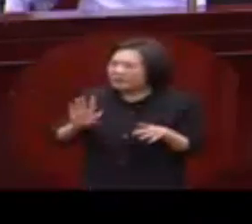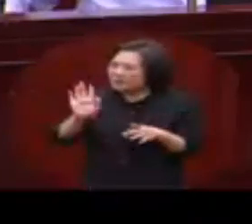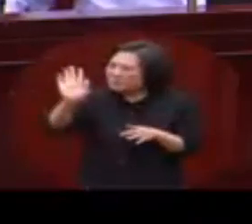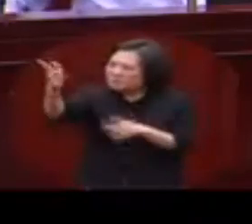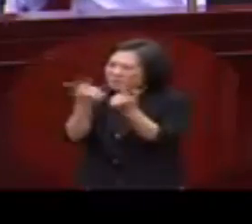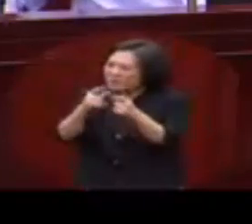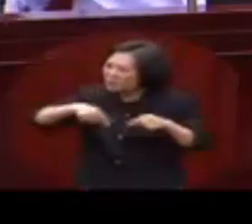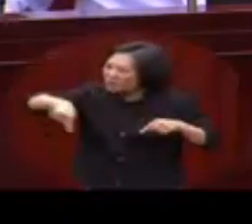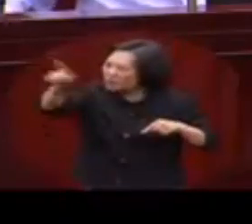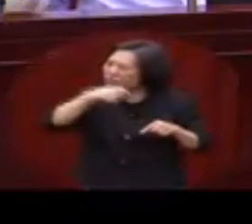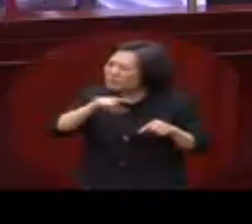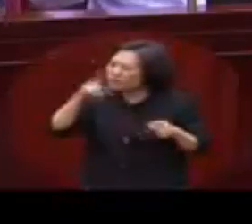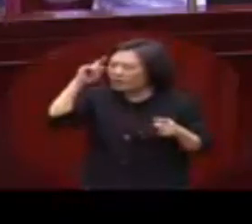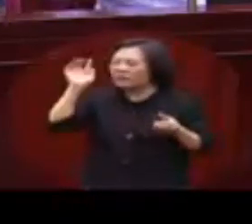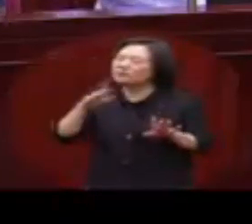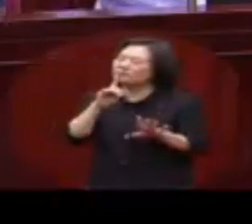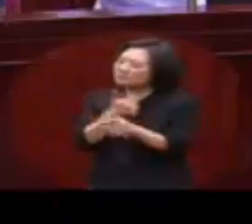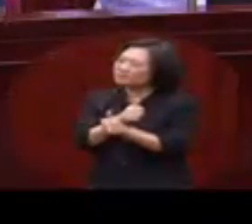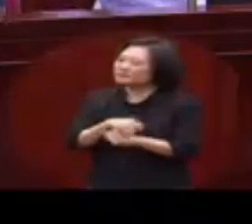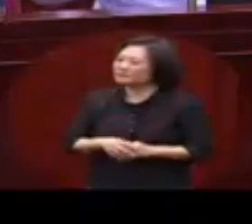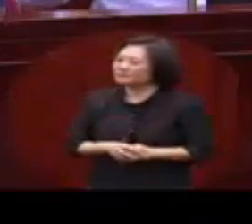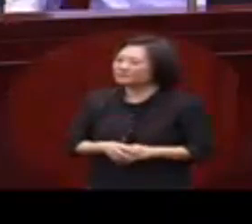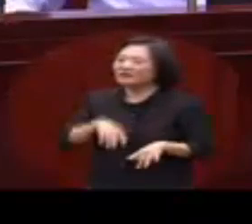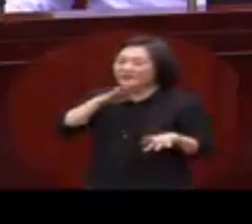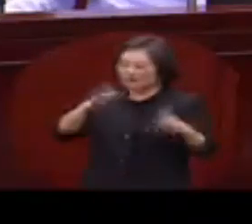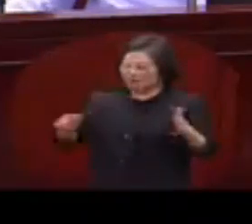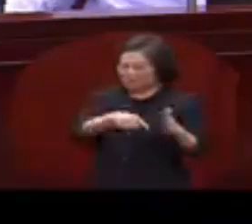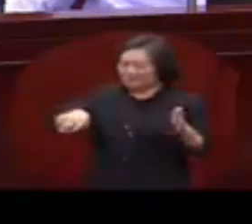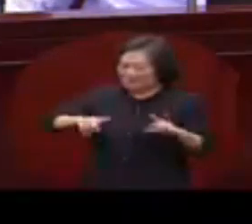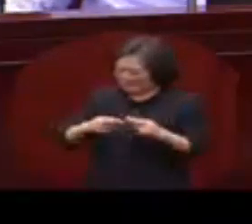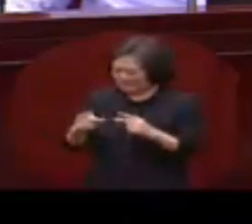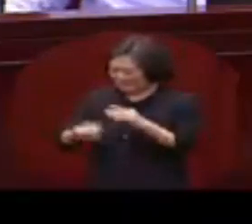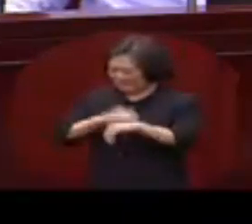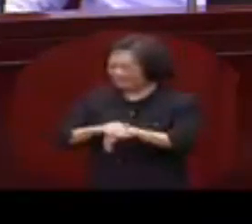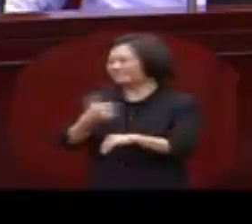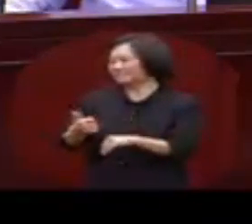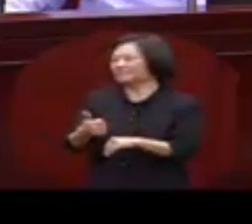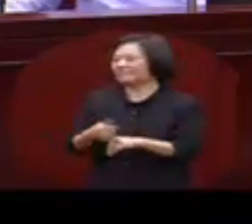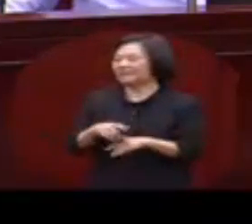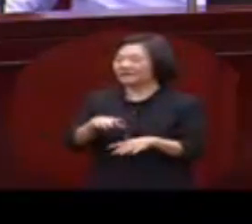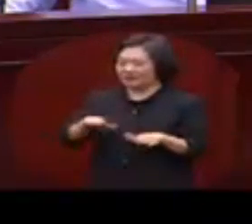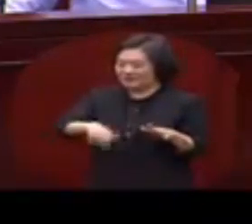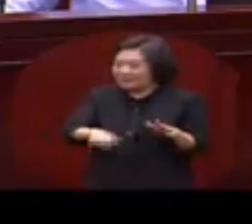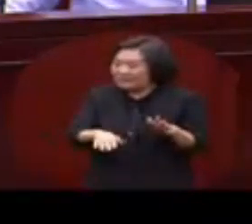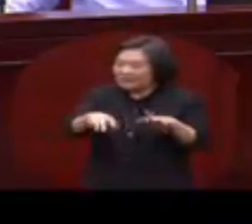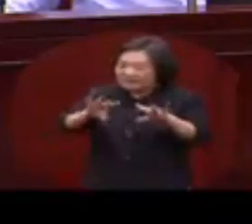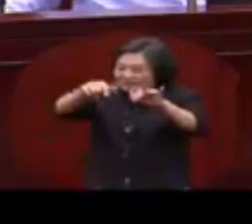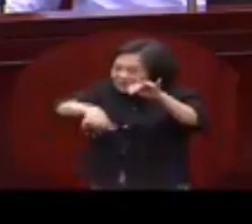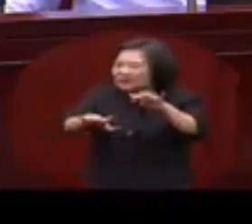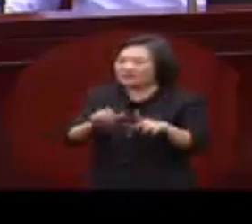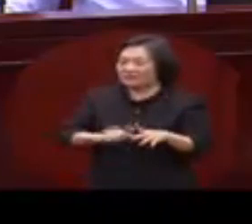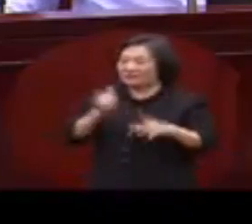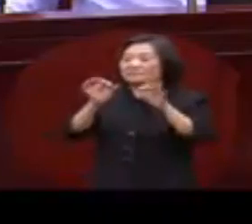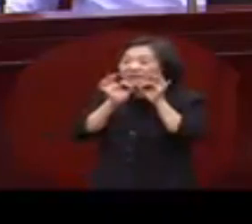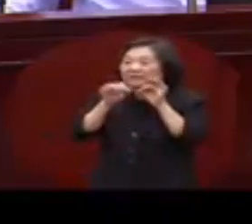伸啊？这个也可以讨论。不过我们现在今年9月把那一段做好以后，它下面哦有那个成品的这个地下街。每天